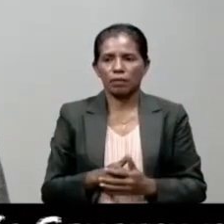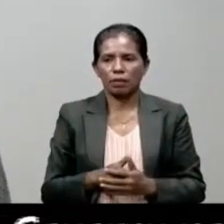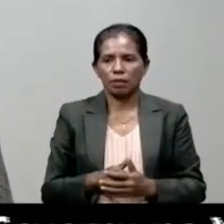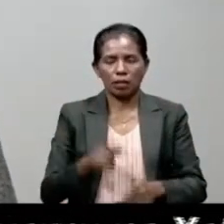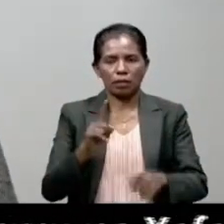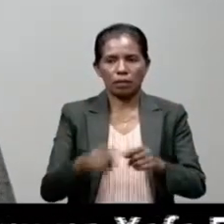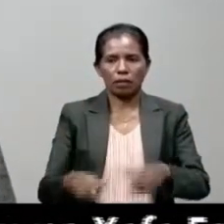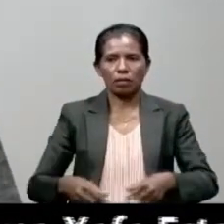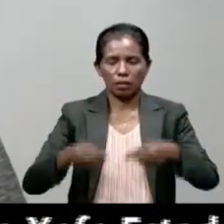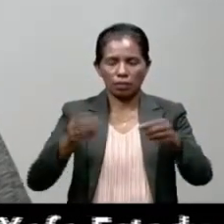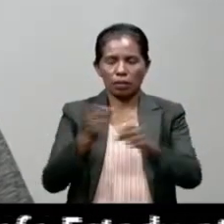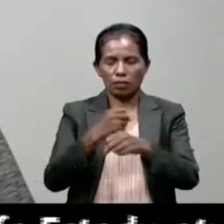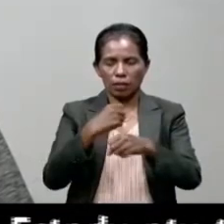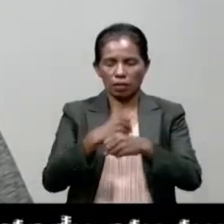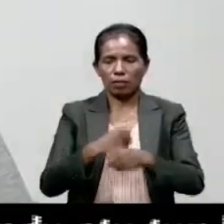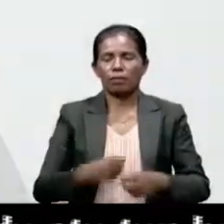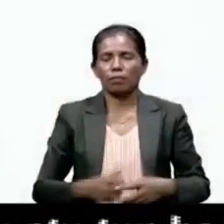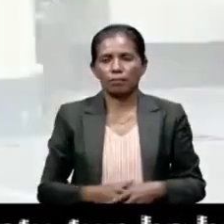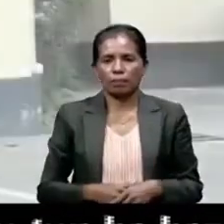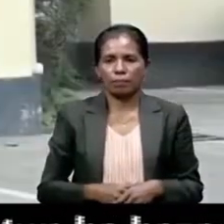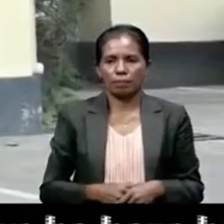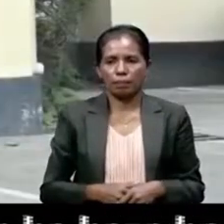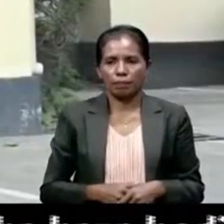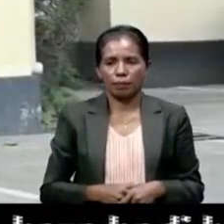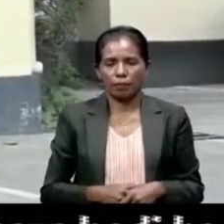sira la permite atu ba